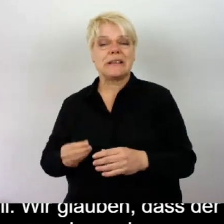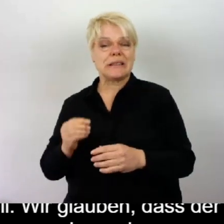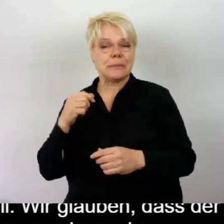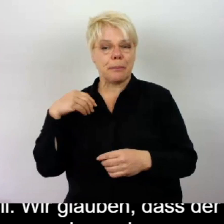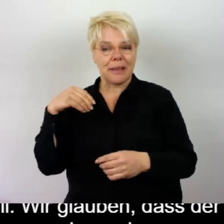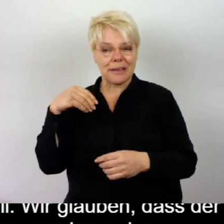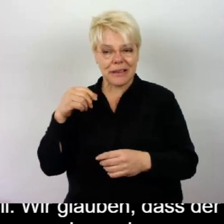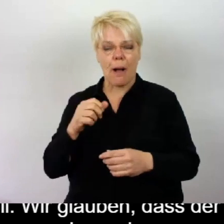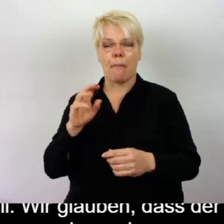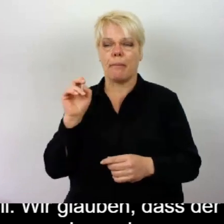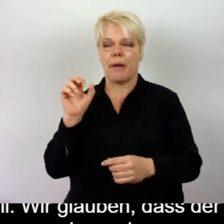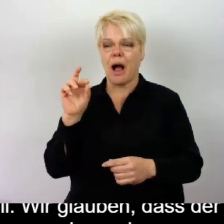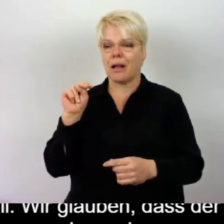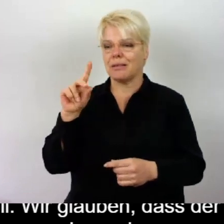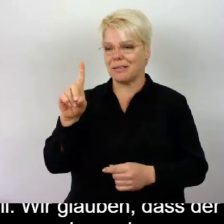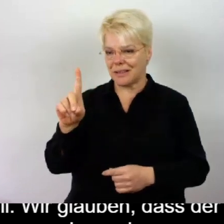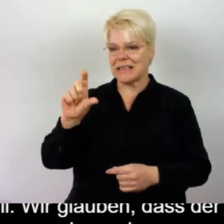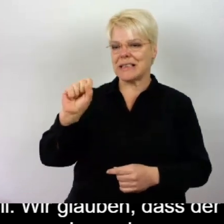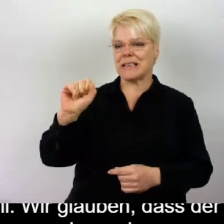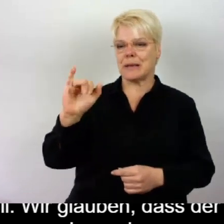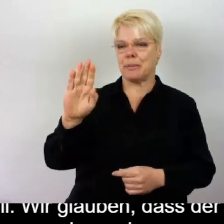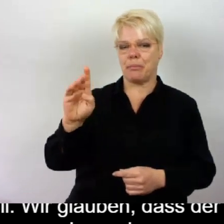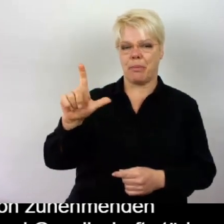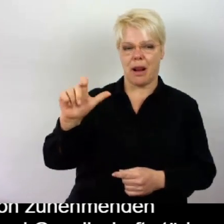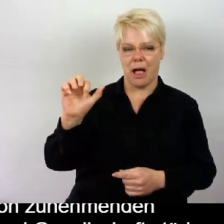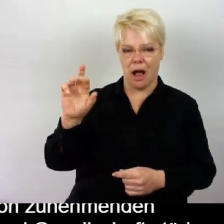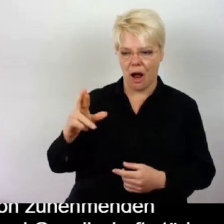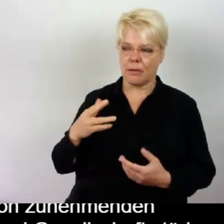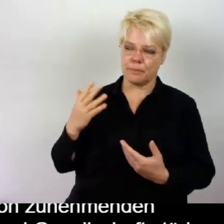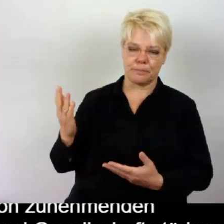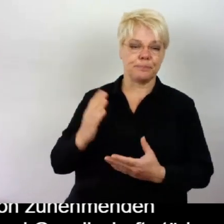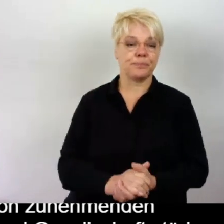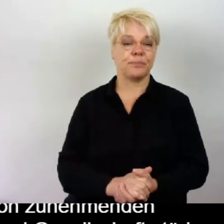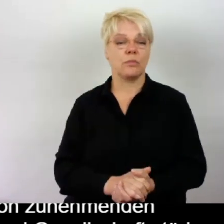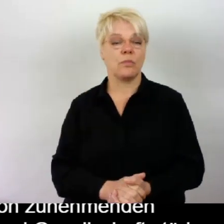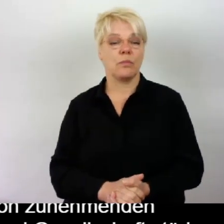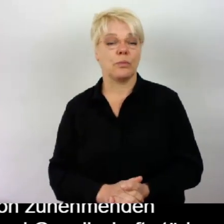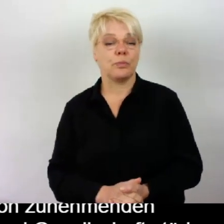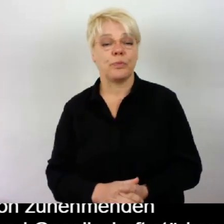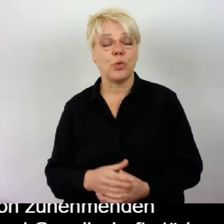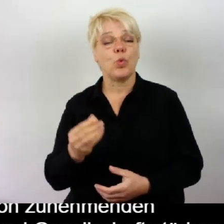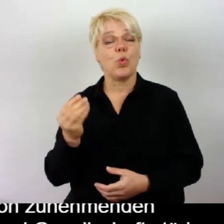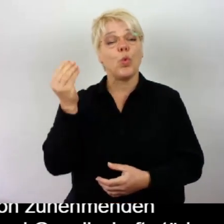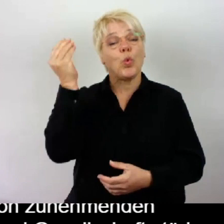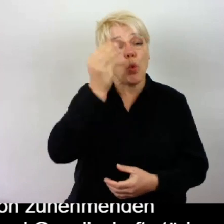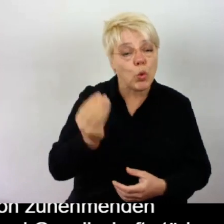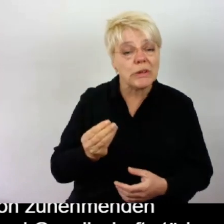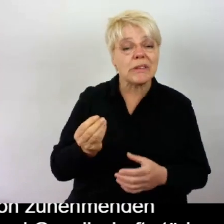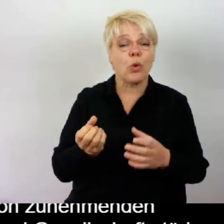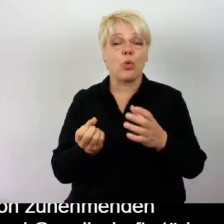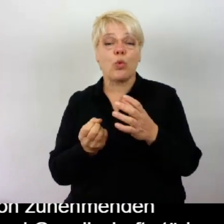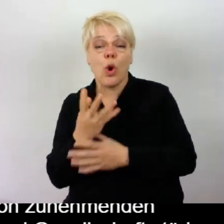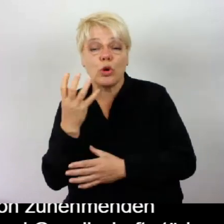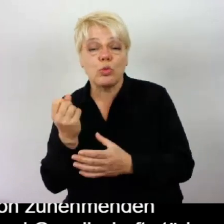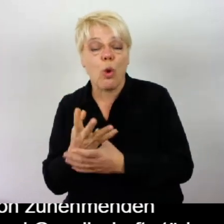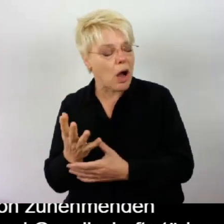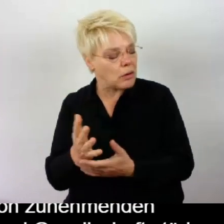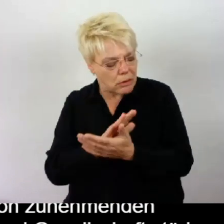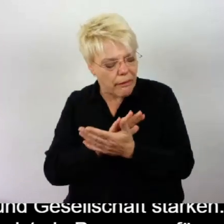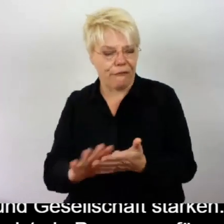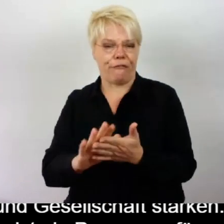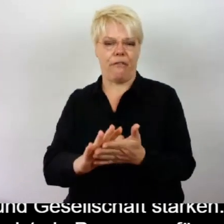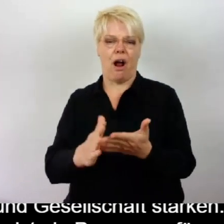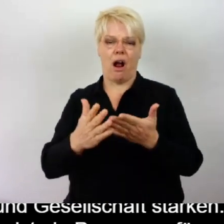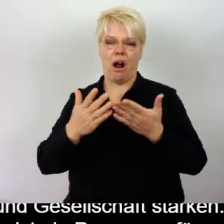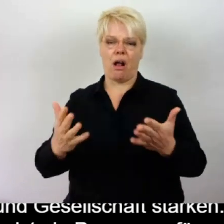diese geistige Erbauung in allen Bereichen braucht. Das heißt im Bereich Museen, Theater, Musik, das sind alles Dinge, die den